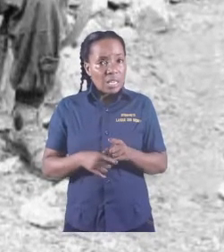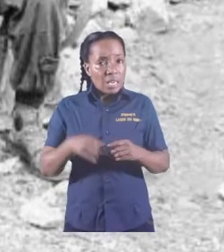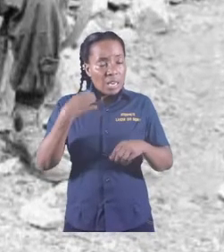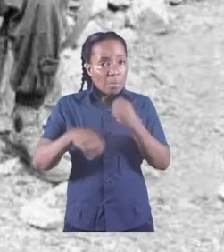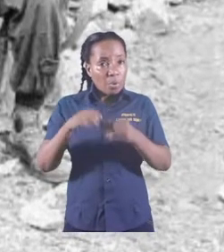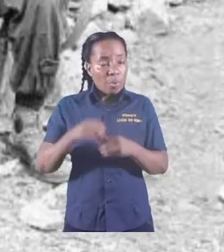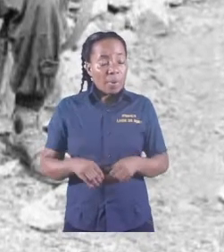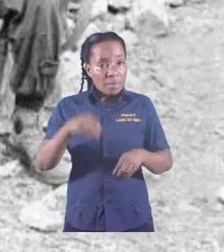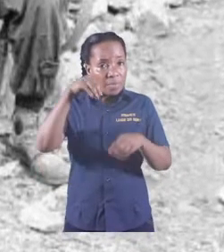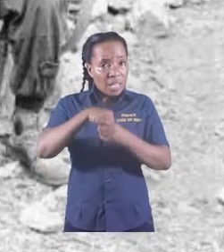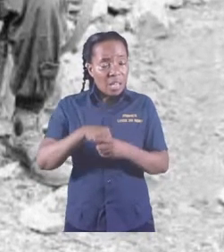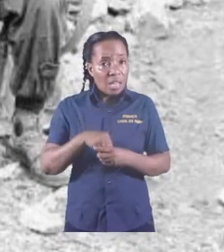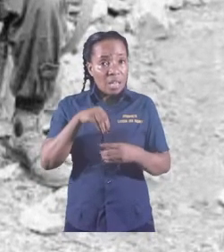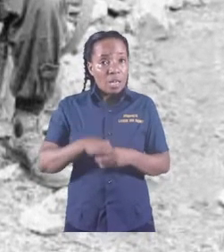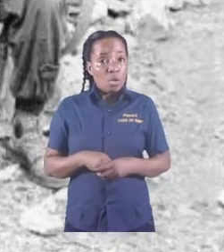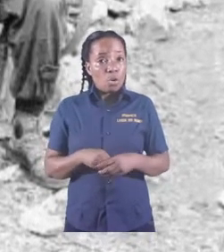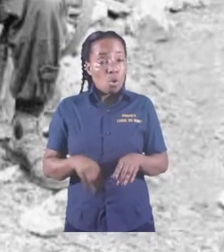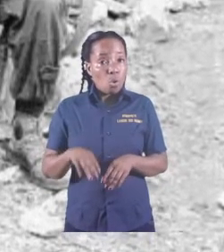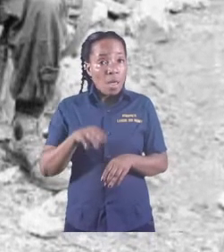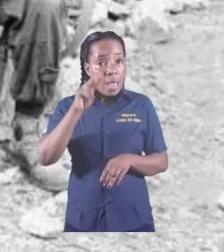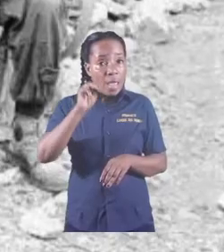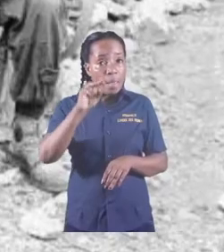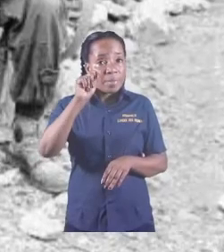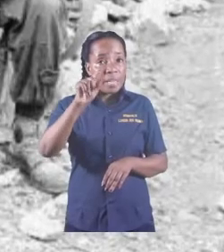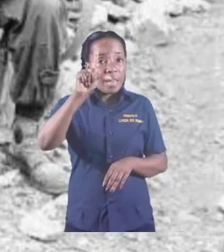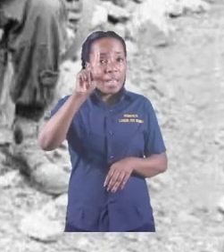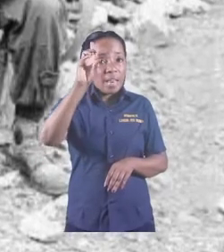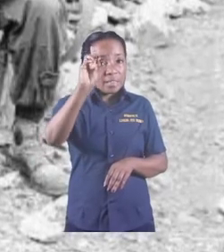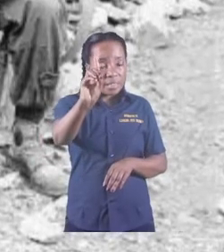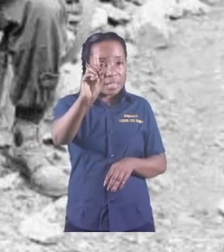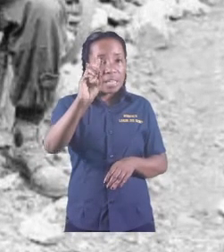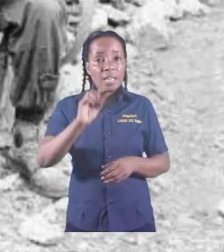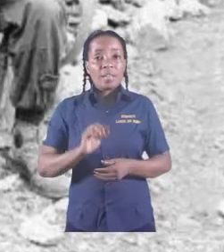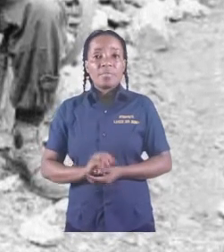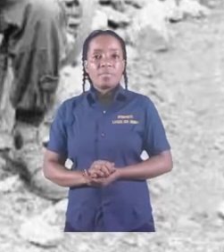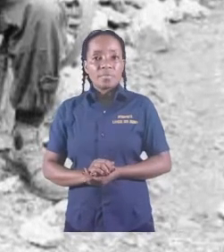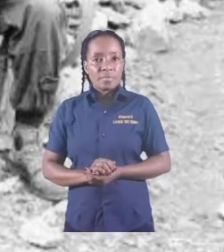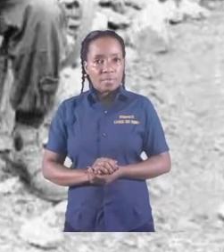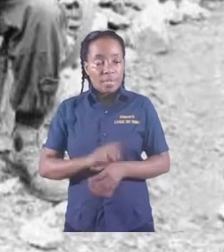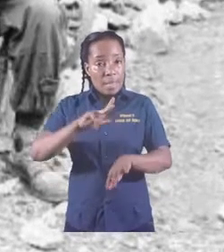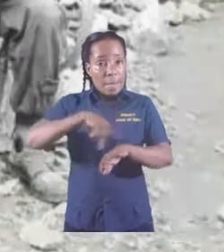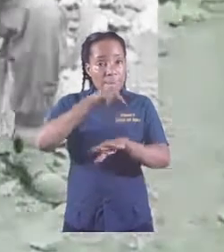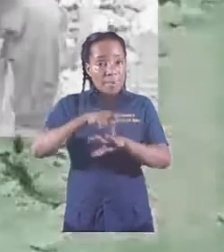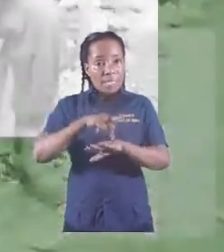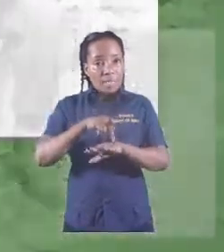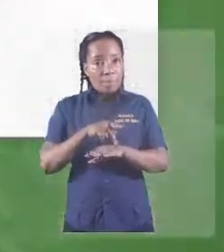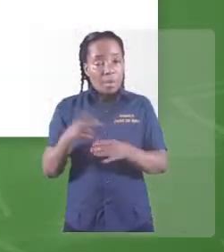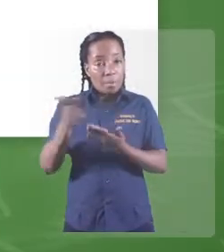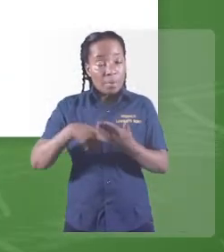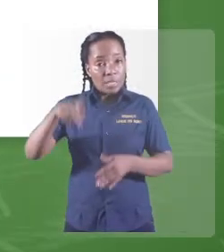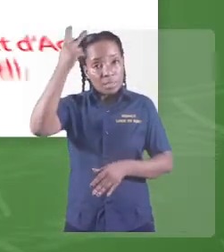MTLD, c'est-à-dire du Mouvement des triomphes pour les libertés démocratiques, principales forces politiques